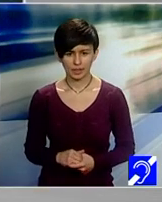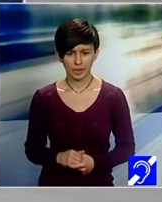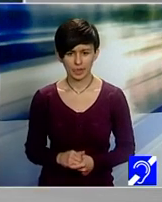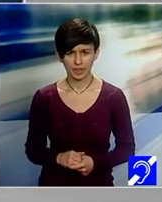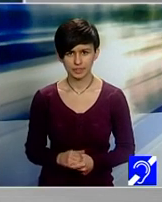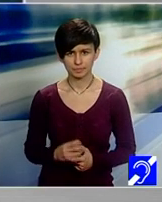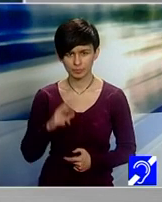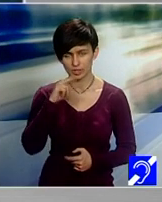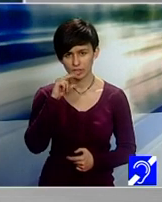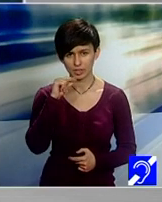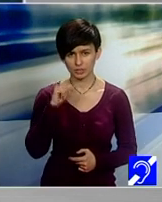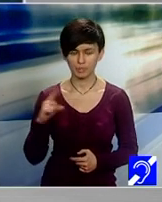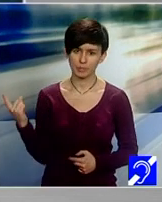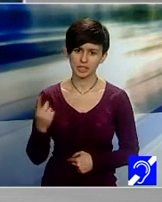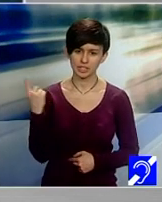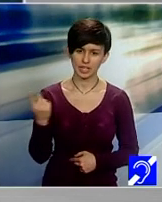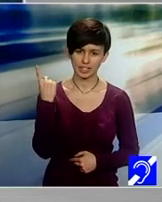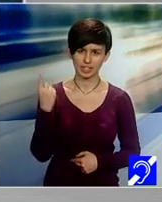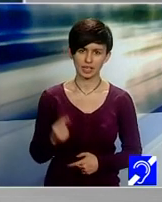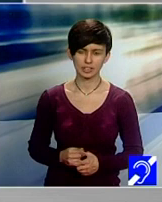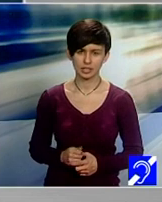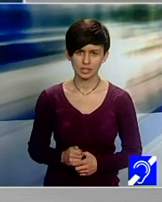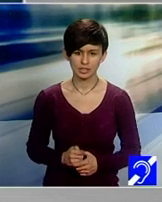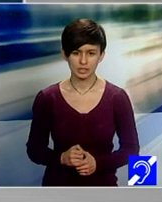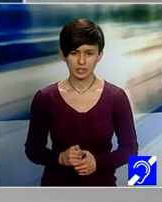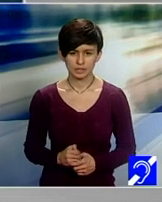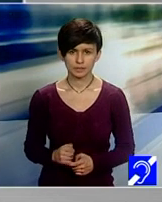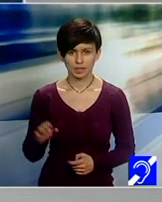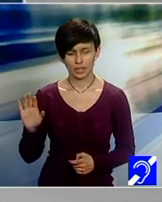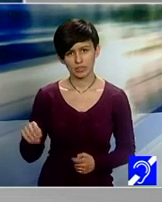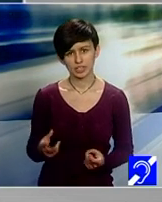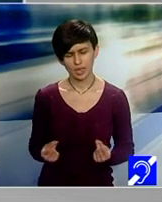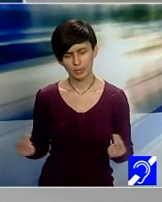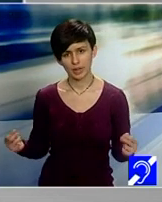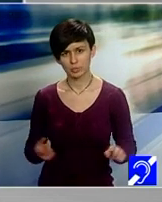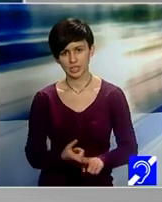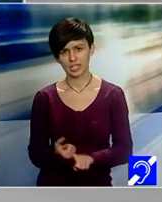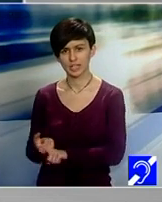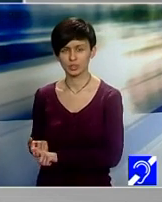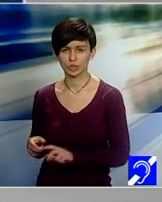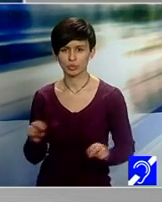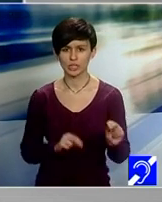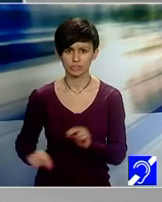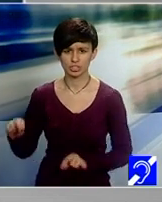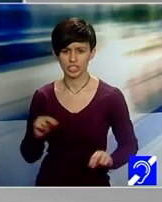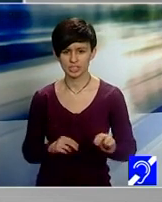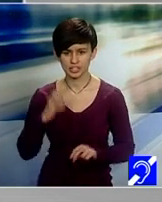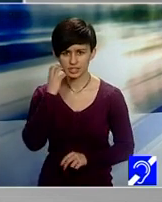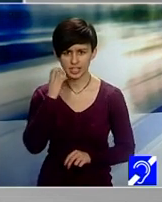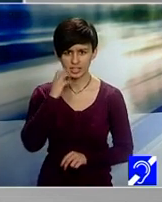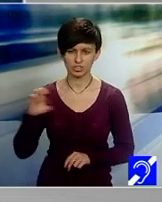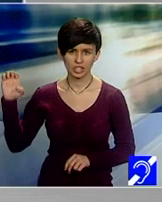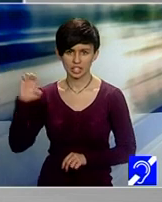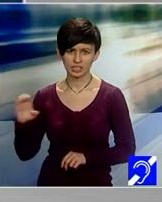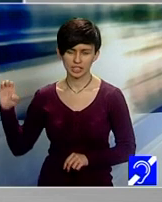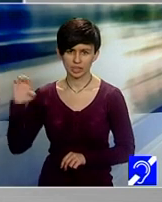Fiindcă vorbeam de străinătate, aveți tot felul de legături cu asociații țărănești din Europa și